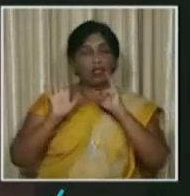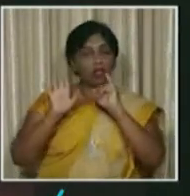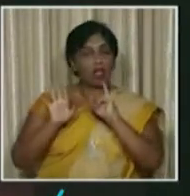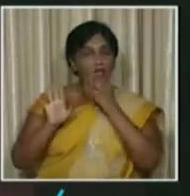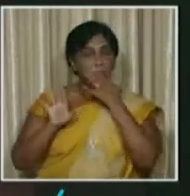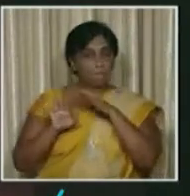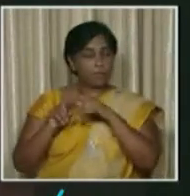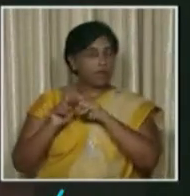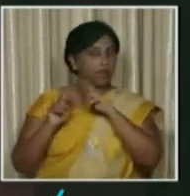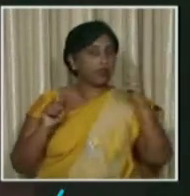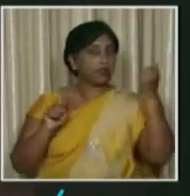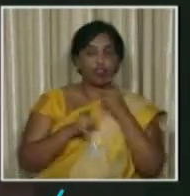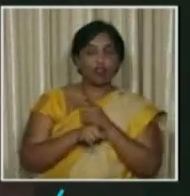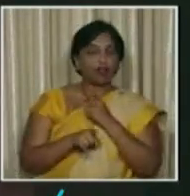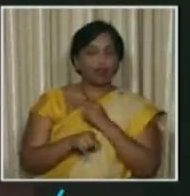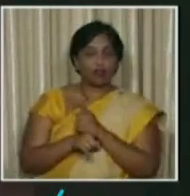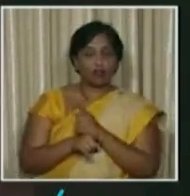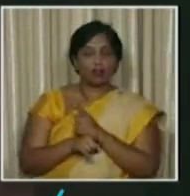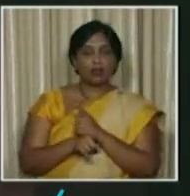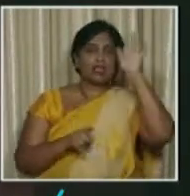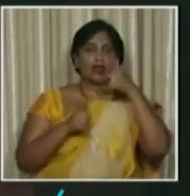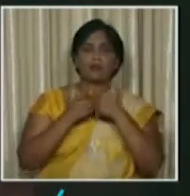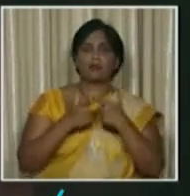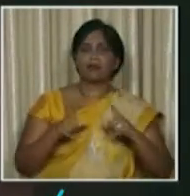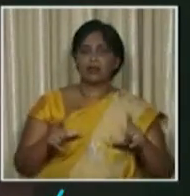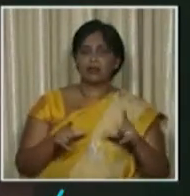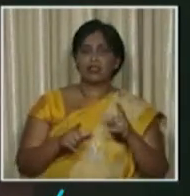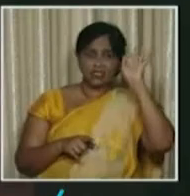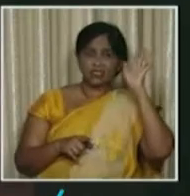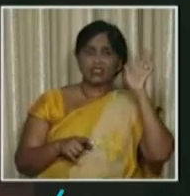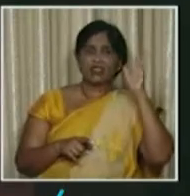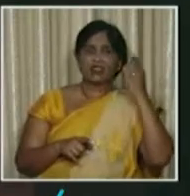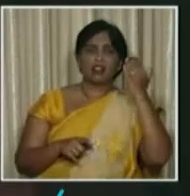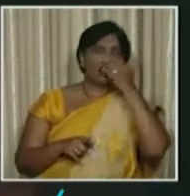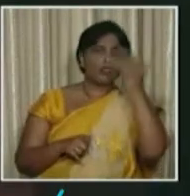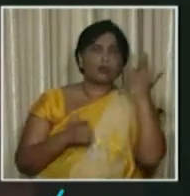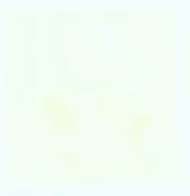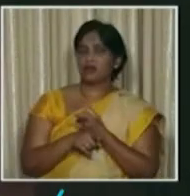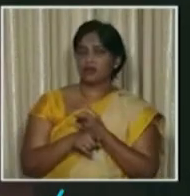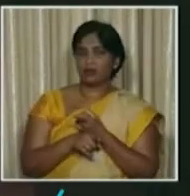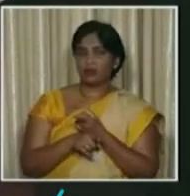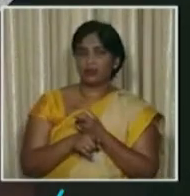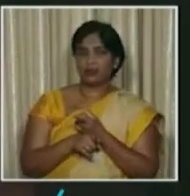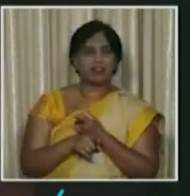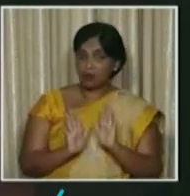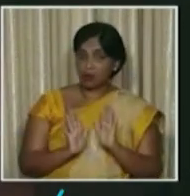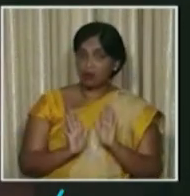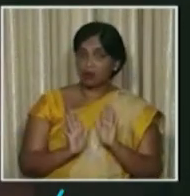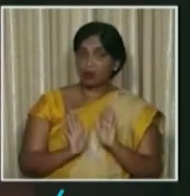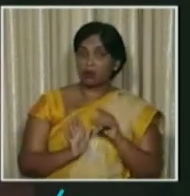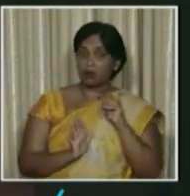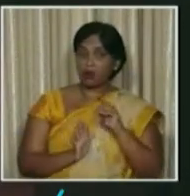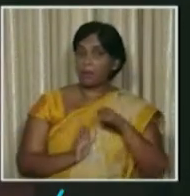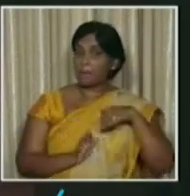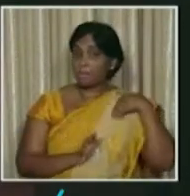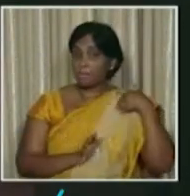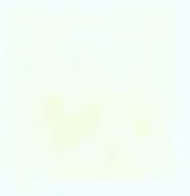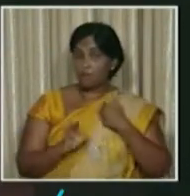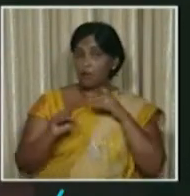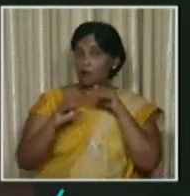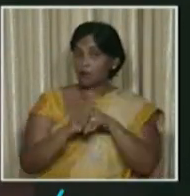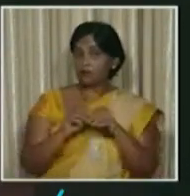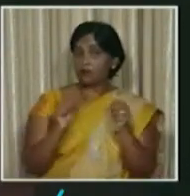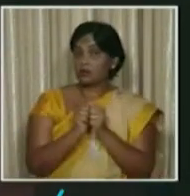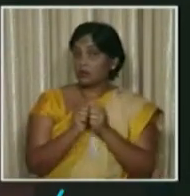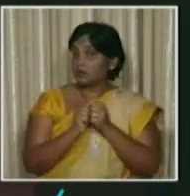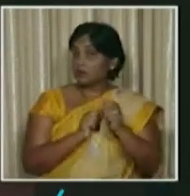613 උගන්වන්නේ බොහෝ විට මව් භාෂාවෙන්, සිංහල සහ දමිළ භාෂාවෙන්. ඒක සුදුසු නෑ. ඒ ප්‍රධාන ප්‍රවාහය